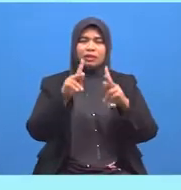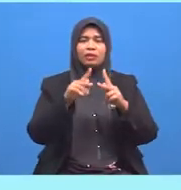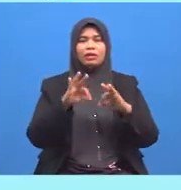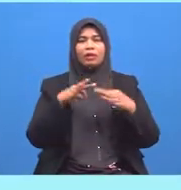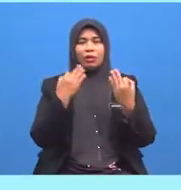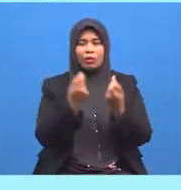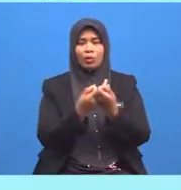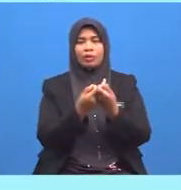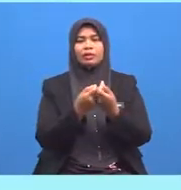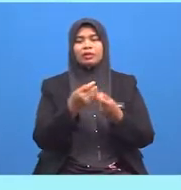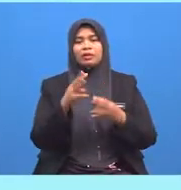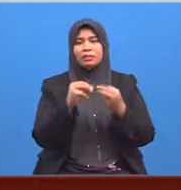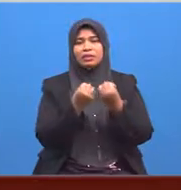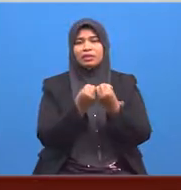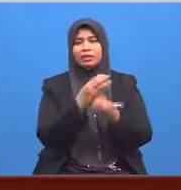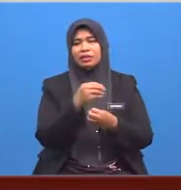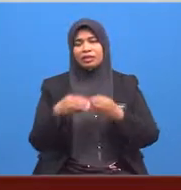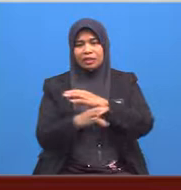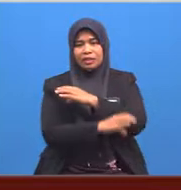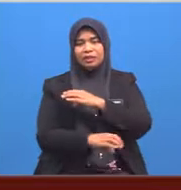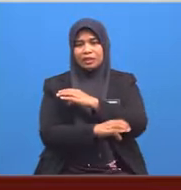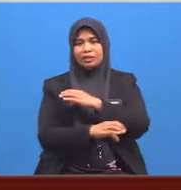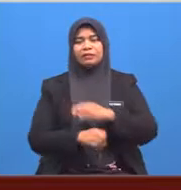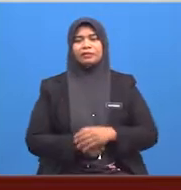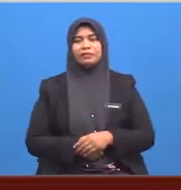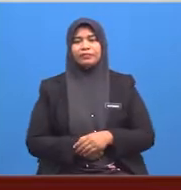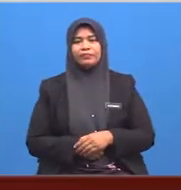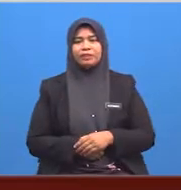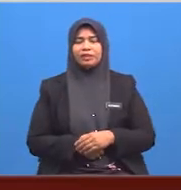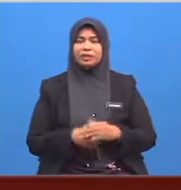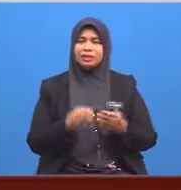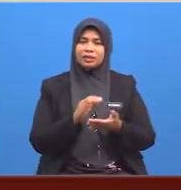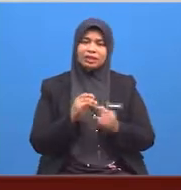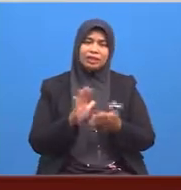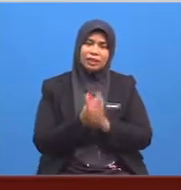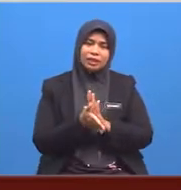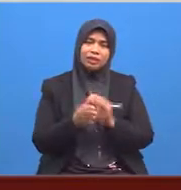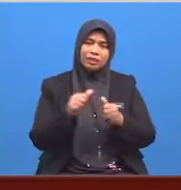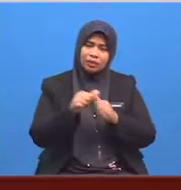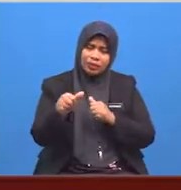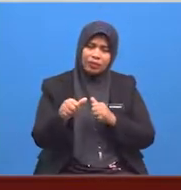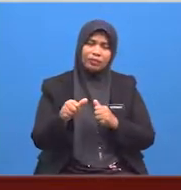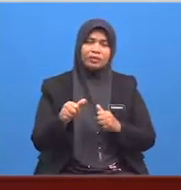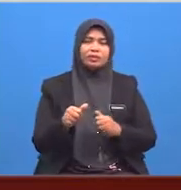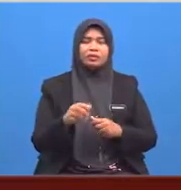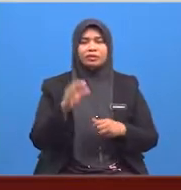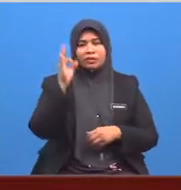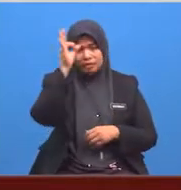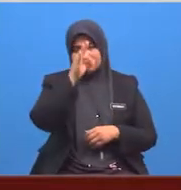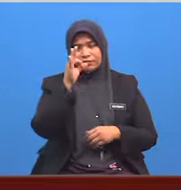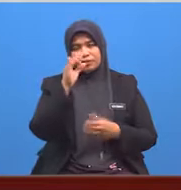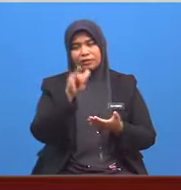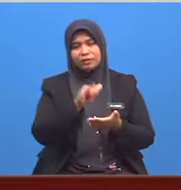masyarakat dan negara oleh itu hindarilah diri kita daripada melakukan